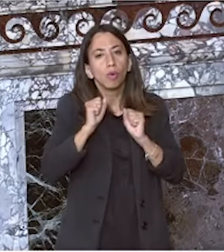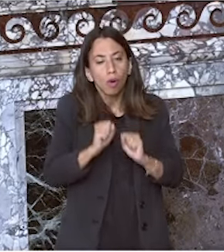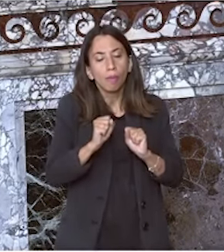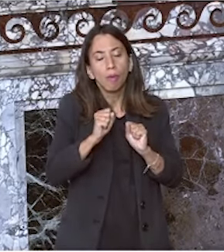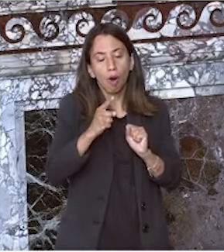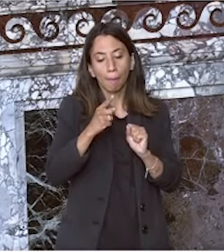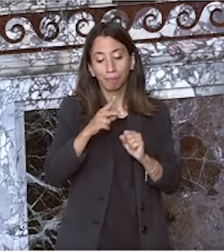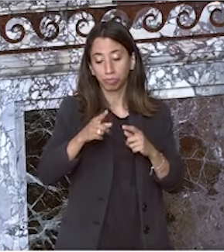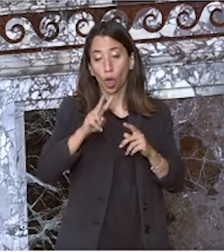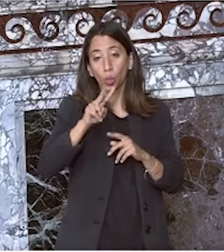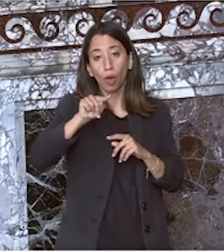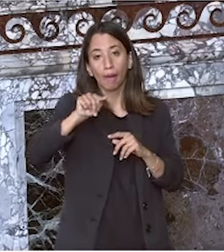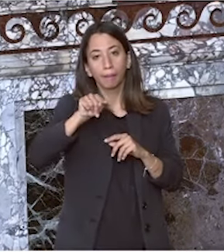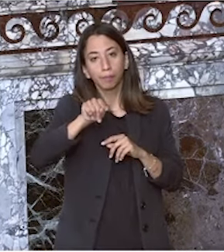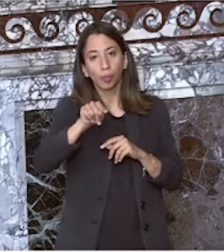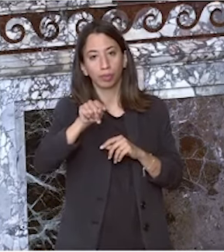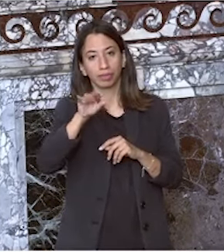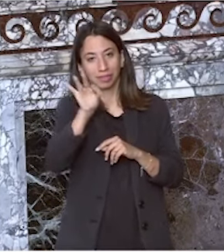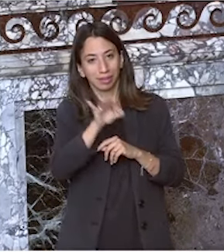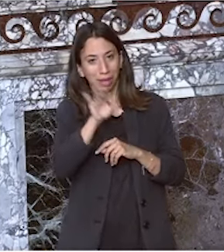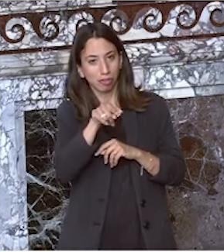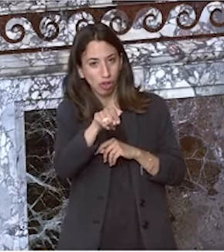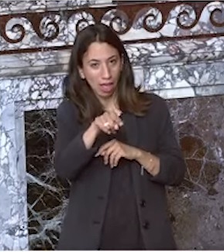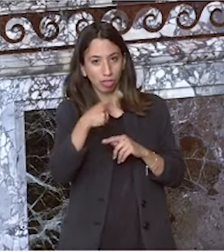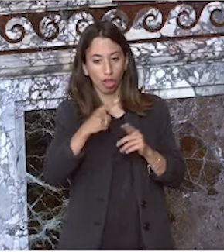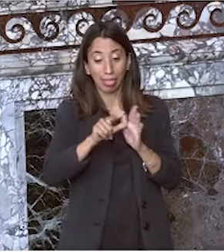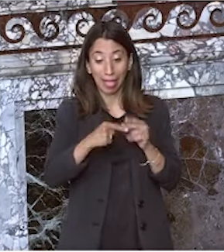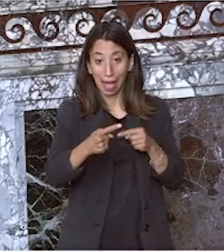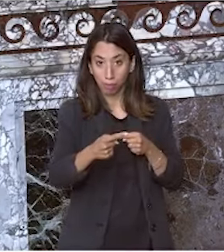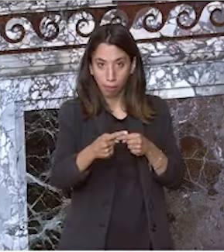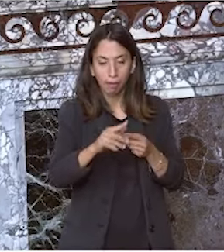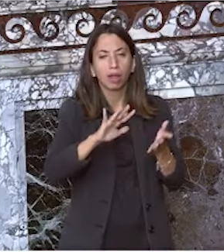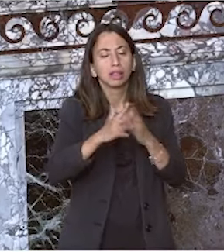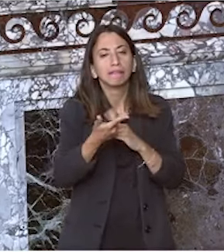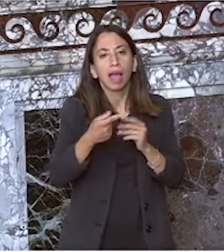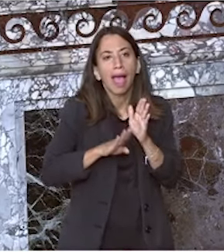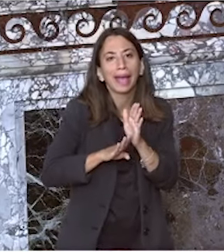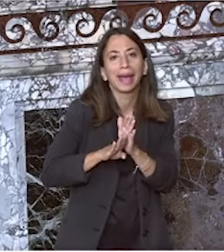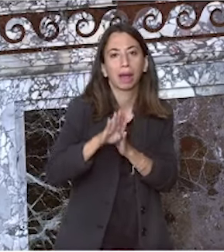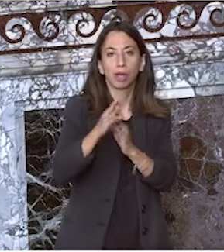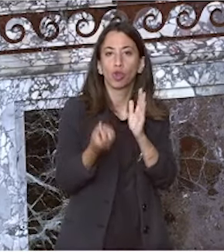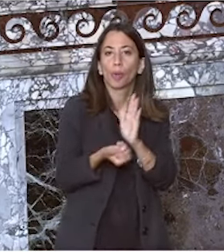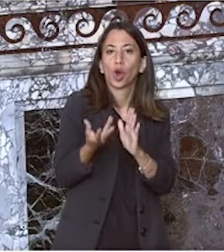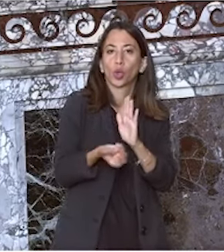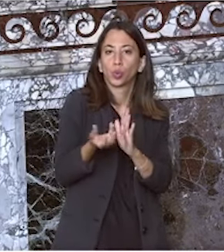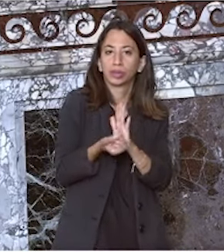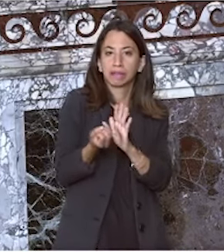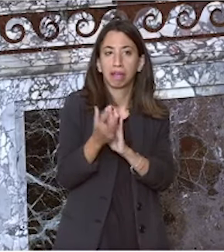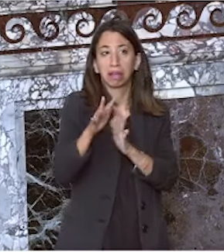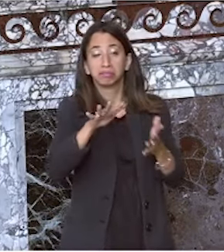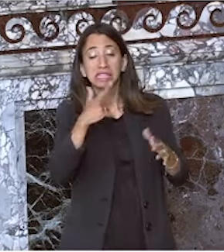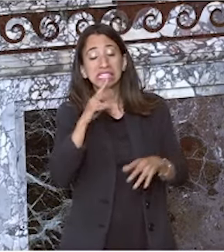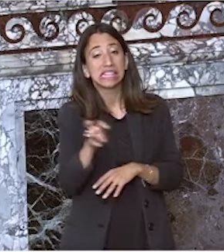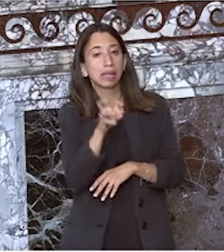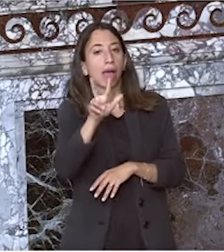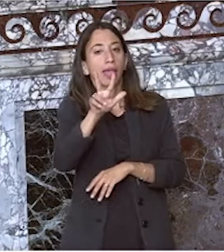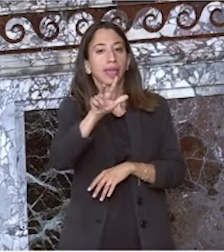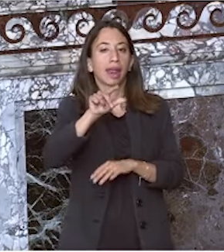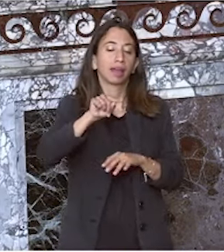2 punti percentuali nel breve termine, avrebbe effetti duraturi sulla crescita dovuti a incrementi di produttività stimabili tra 3 e 6